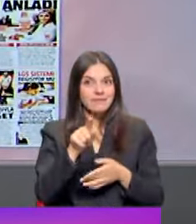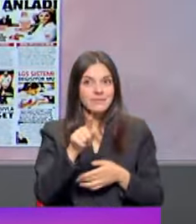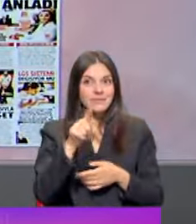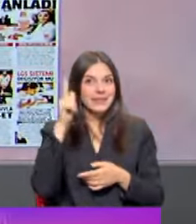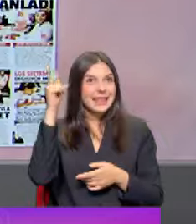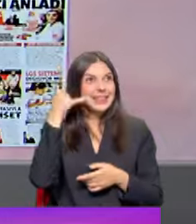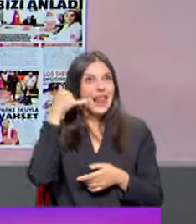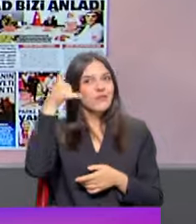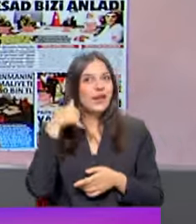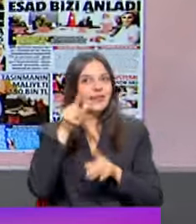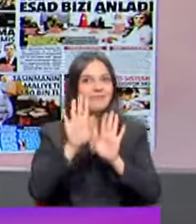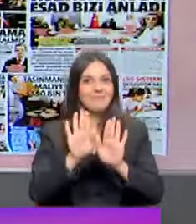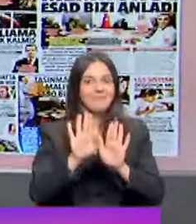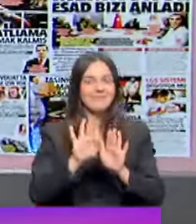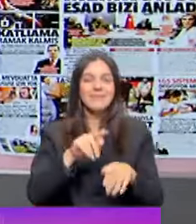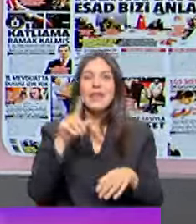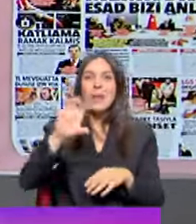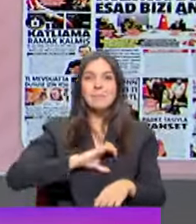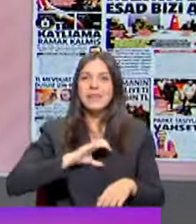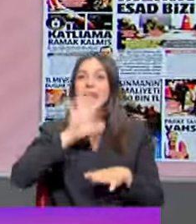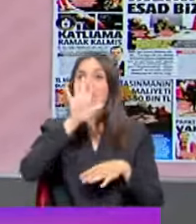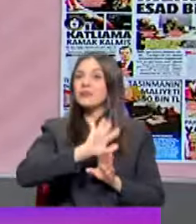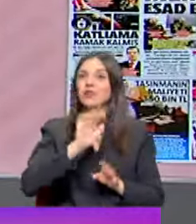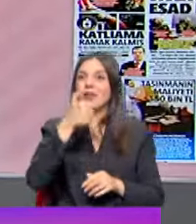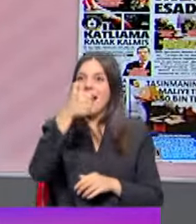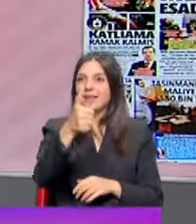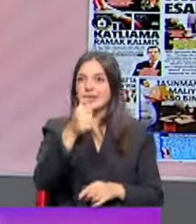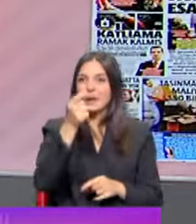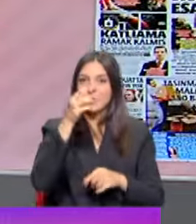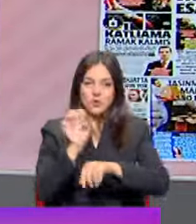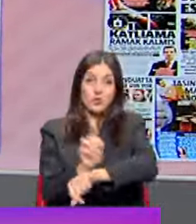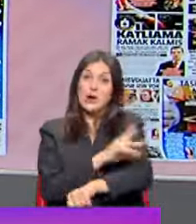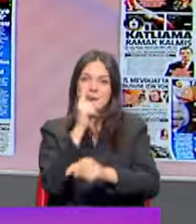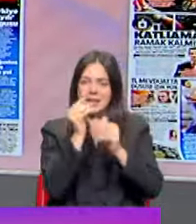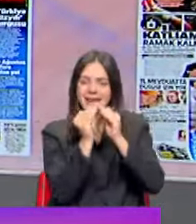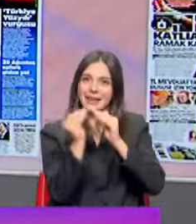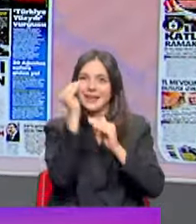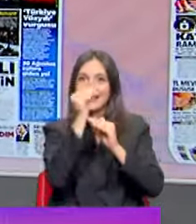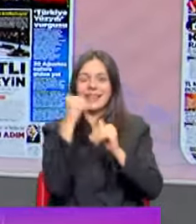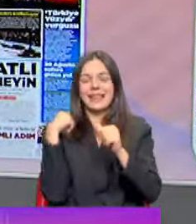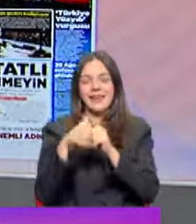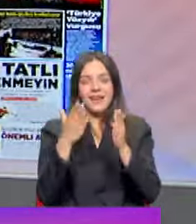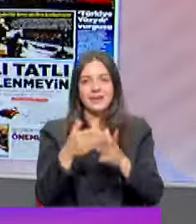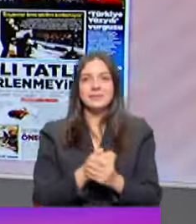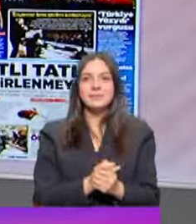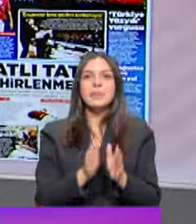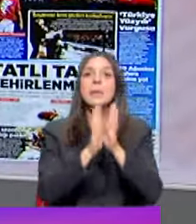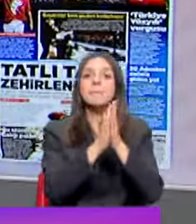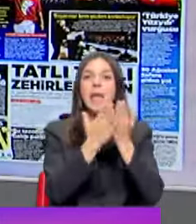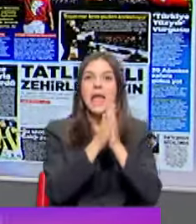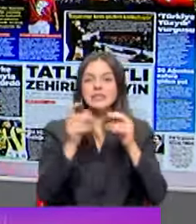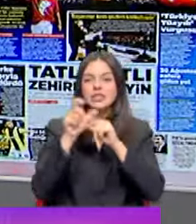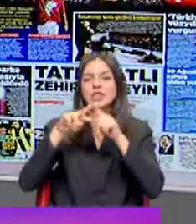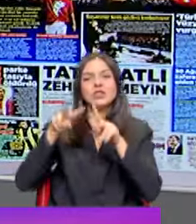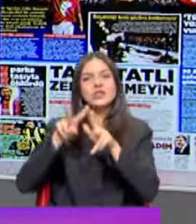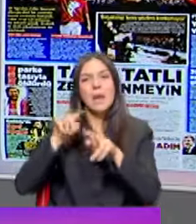telefon ettirici. Madalya 5 değil 6. Gurur bir katsayı kazandı şu an itibariyle. Mersin Çamlıyayla'dan